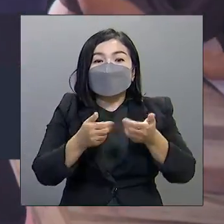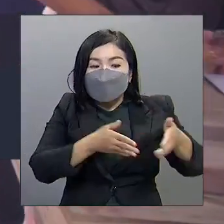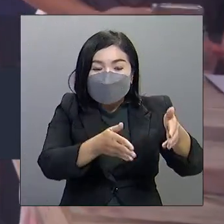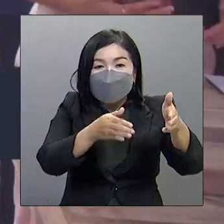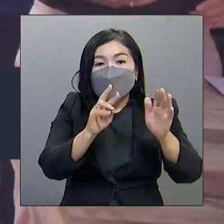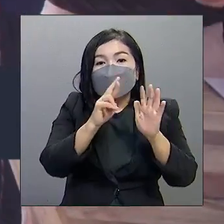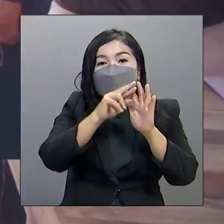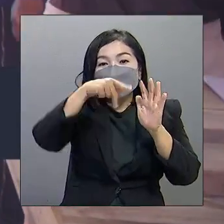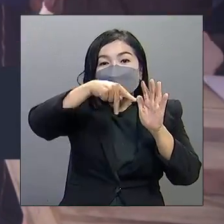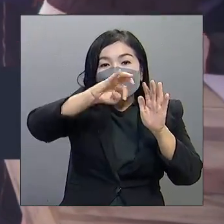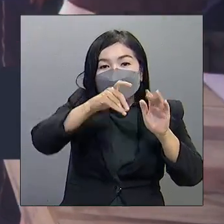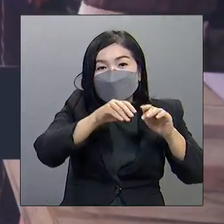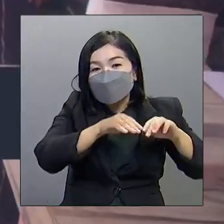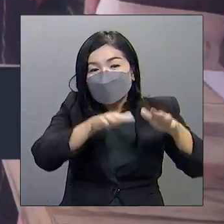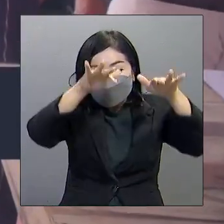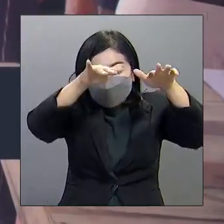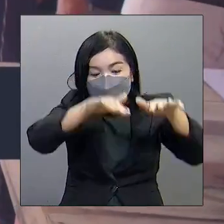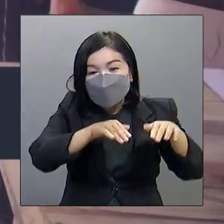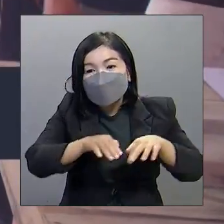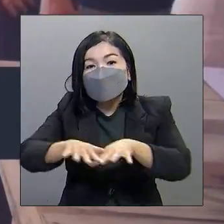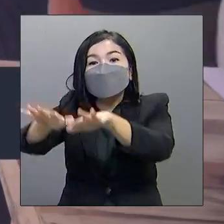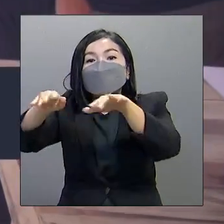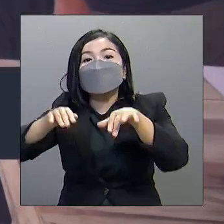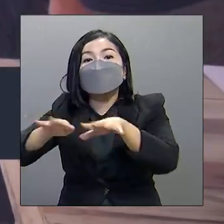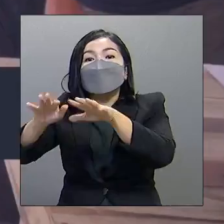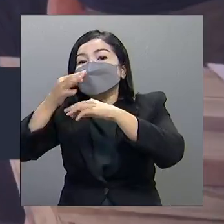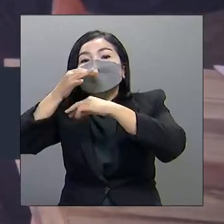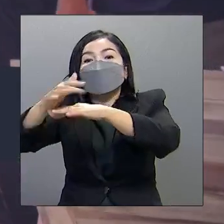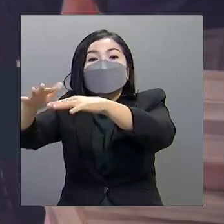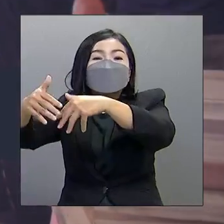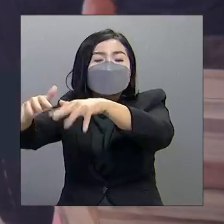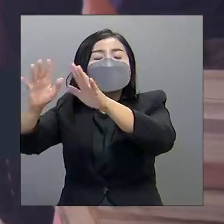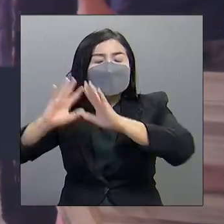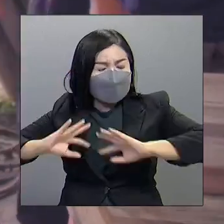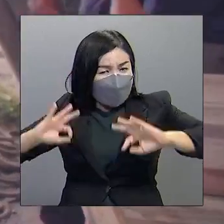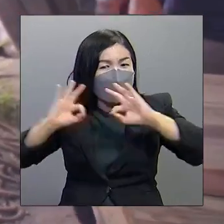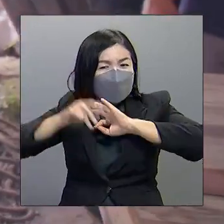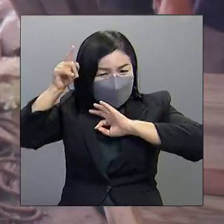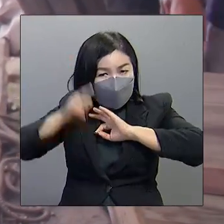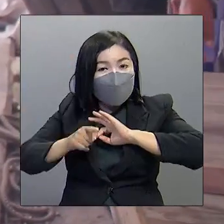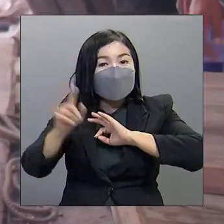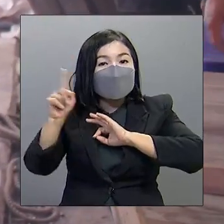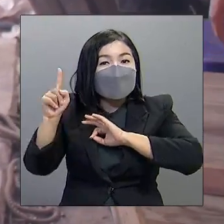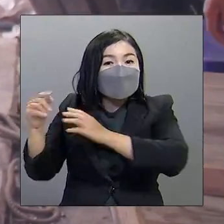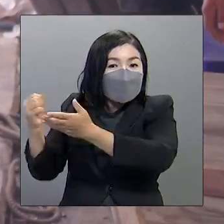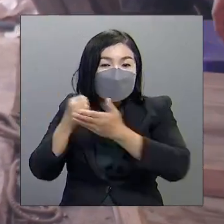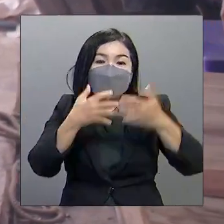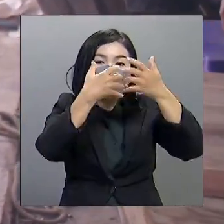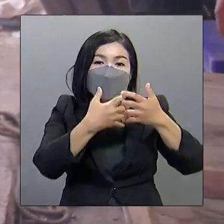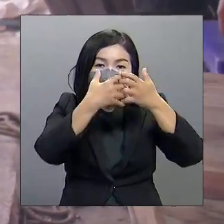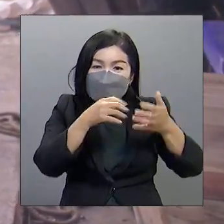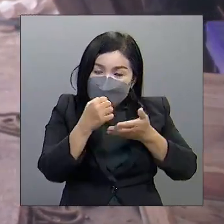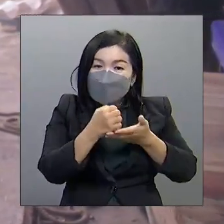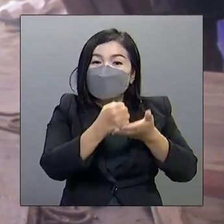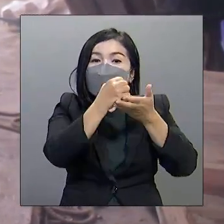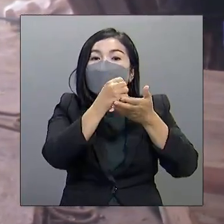เพื่อมุ่งสู่นะพื้นที่ไปย่านสุวรรณภูมิออกอ่าวไทยเนี่ยจำเป็นอย่างยิ่งครับที่ต้องมีกลไกในลักษณะนี้นะซึ่งเบื้องต้นเนี่ยเรามีทั้งห